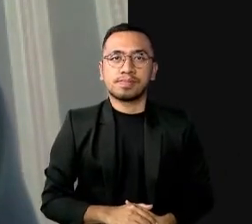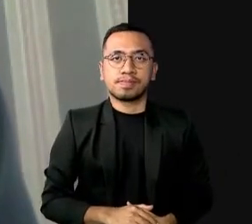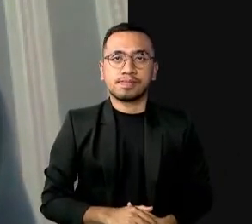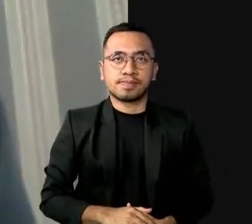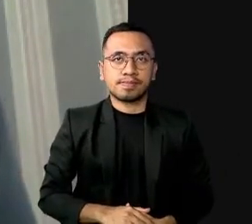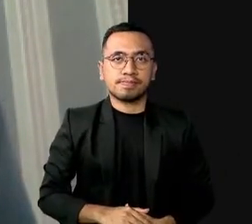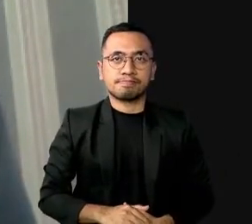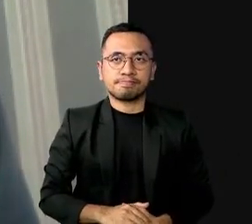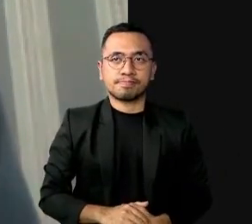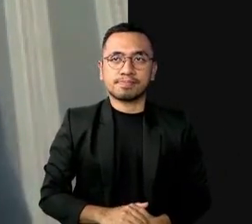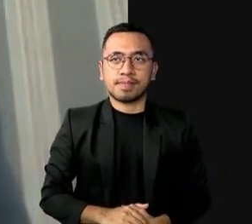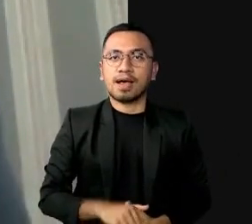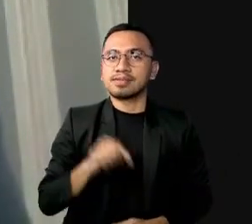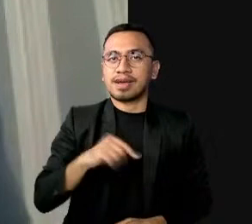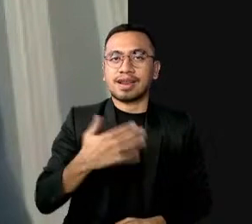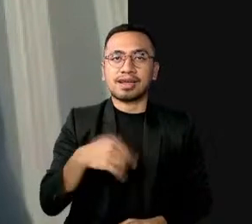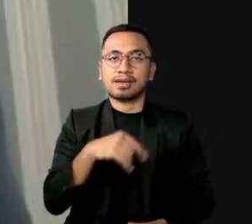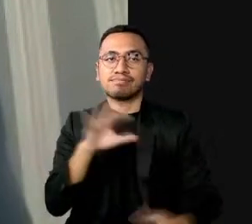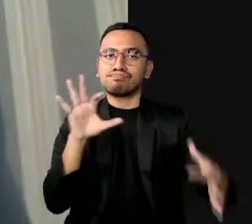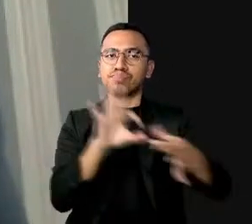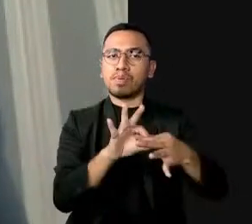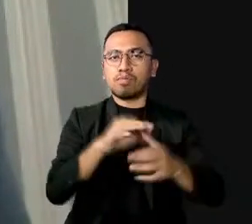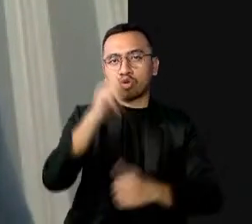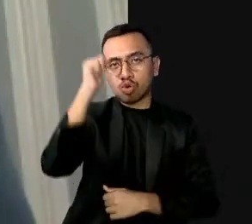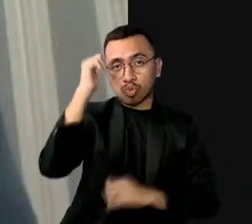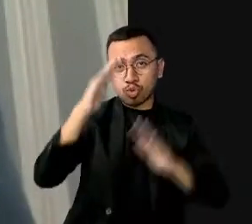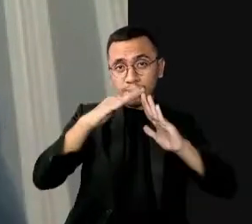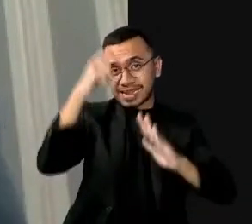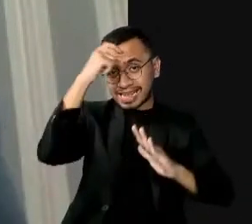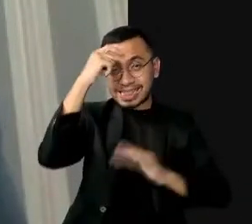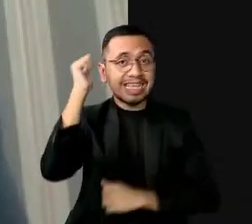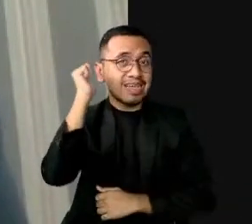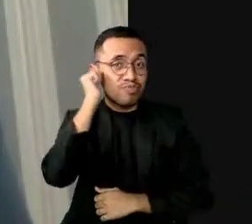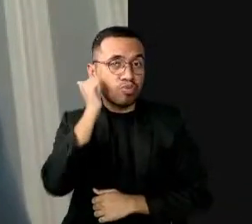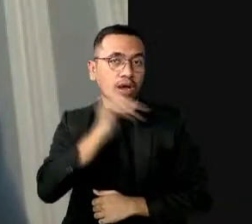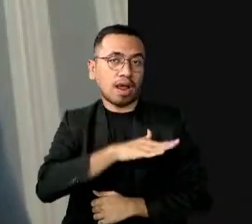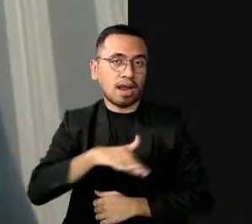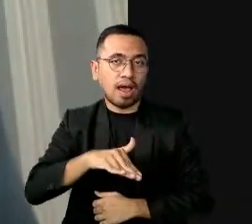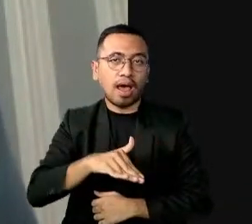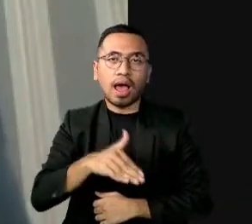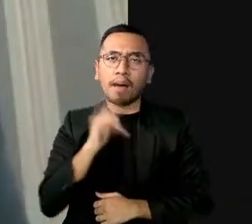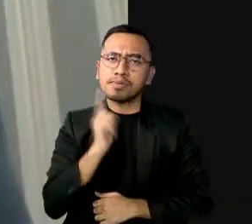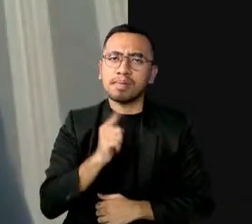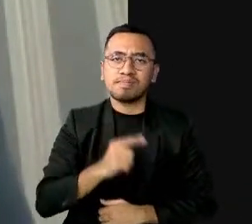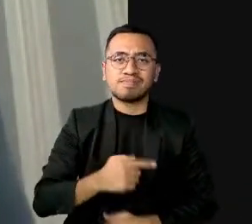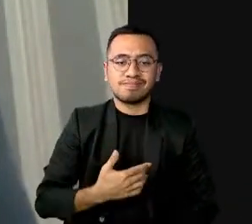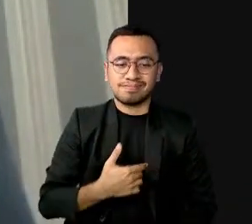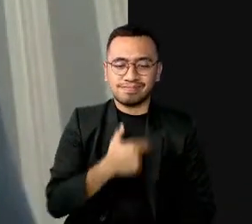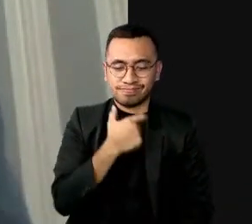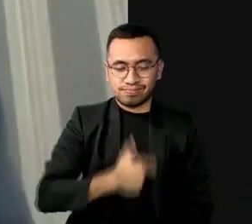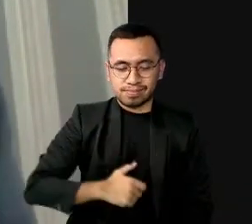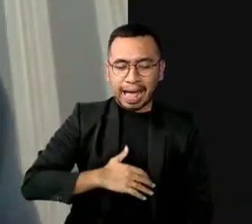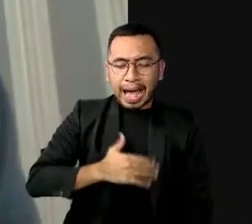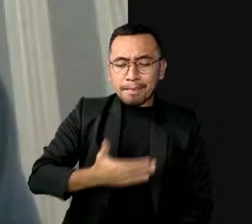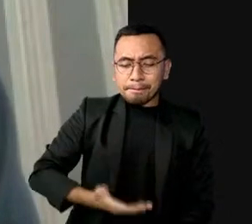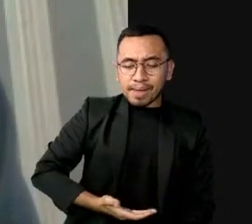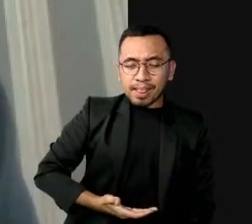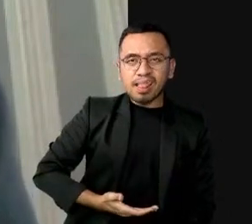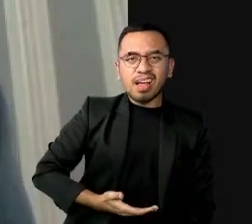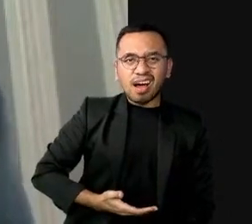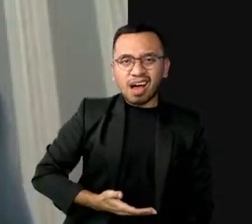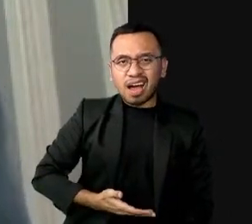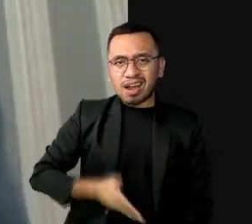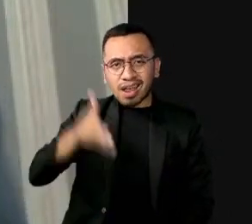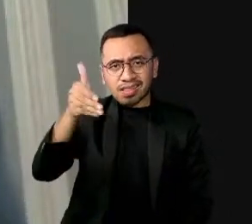dengan Rumah Sakit Ibu Dan Anak karena ternyata agak kesulitan untuk yang hamil dan yang lain khusus nanti untuk